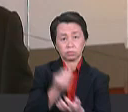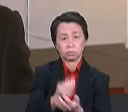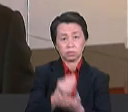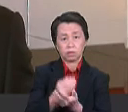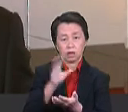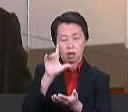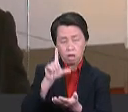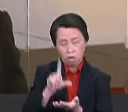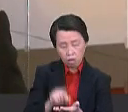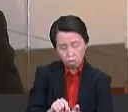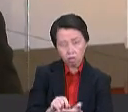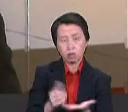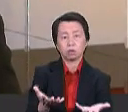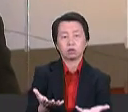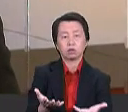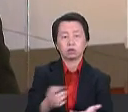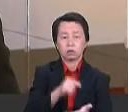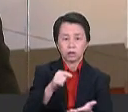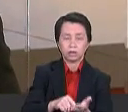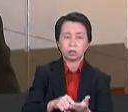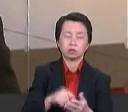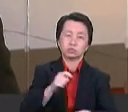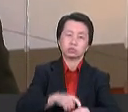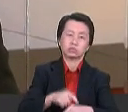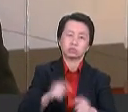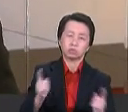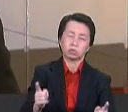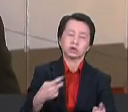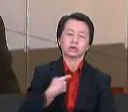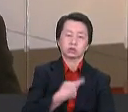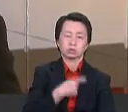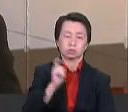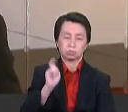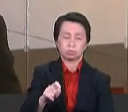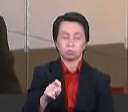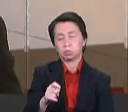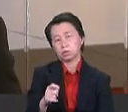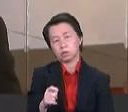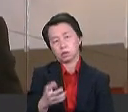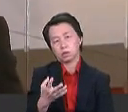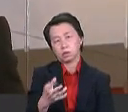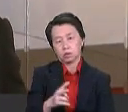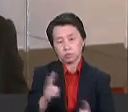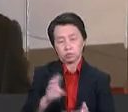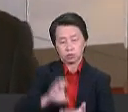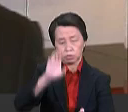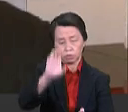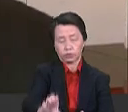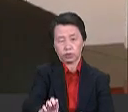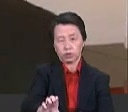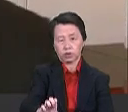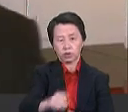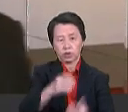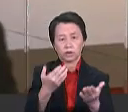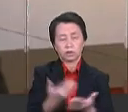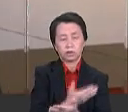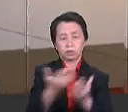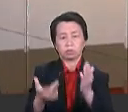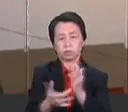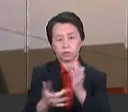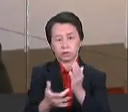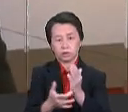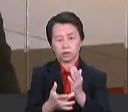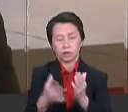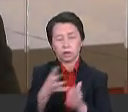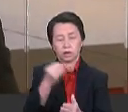tight. This is a period is actually that we have to invest into the new technology or the